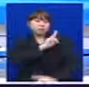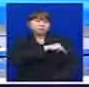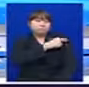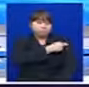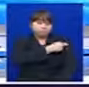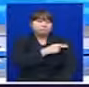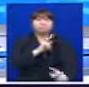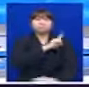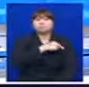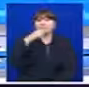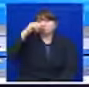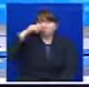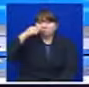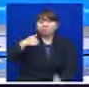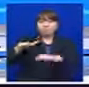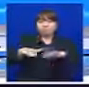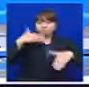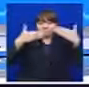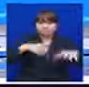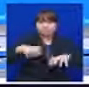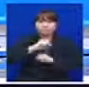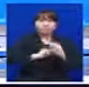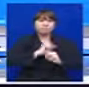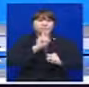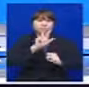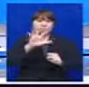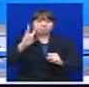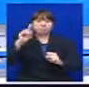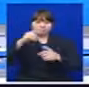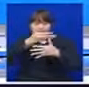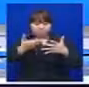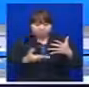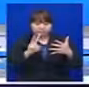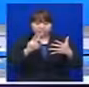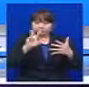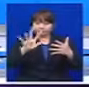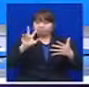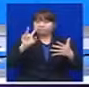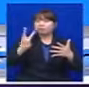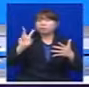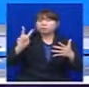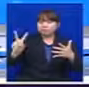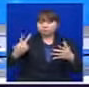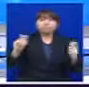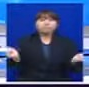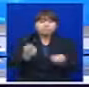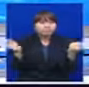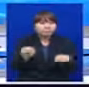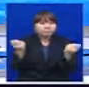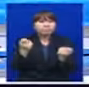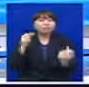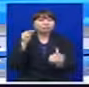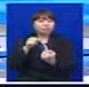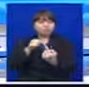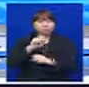สาธารณสุขไทยโดยเตรียมจัดกิจกรรมตลอดปี2561ถึง2562เพื่อเฉลิมฉลองการเข้าสู่ศตวร